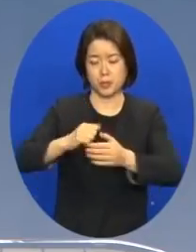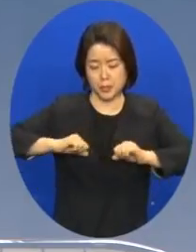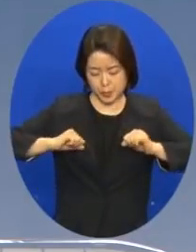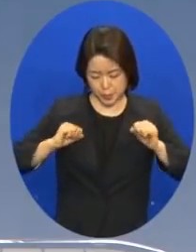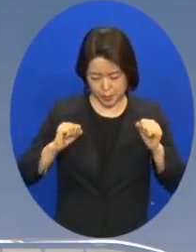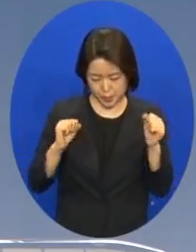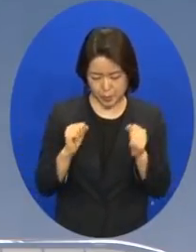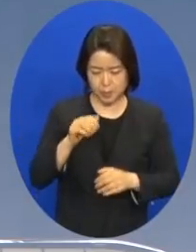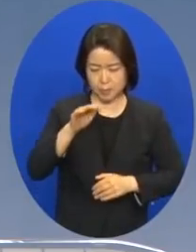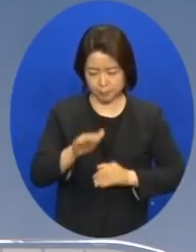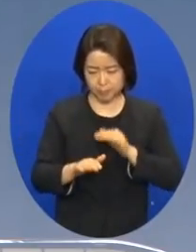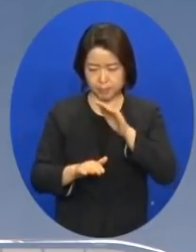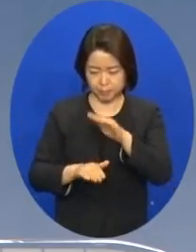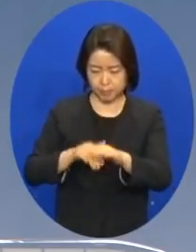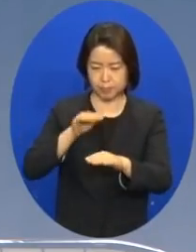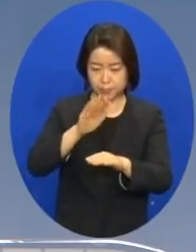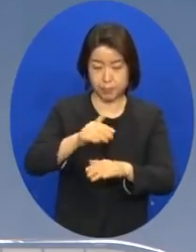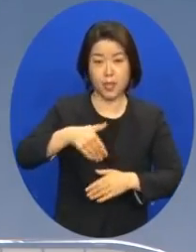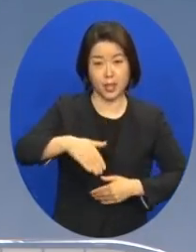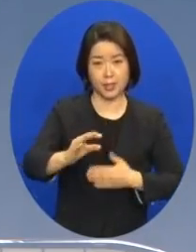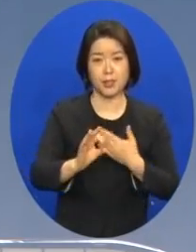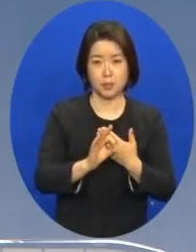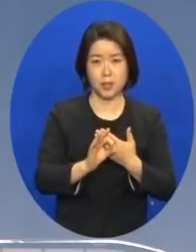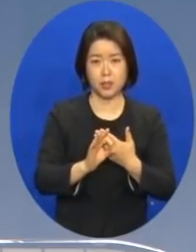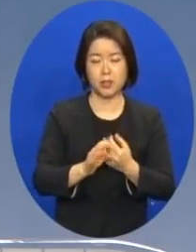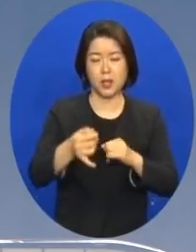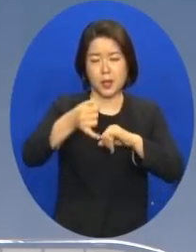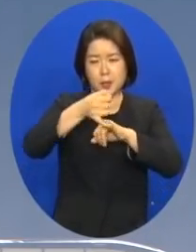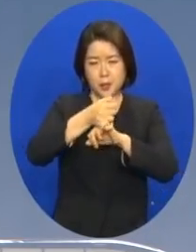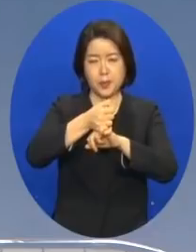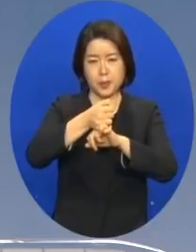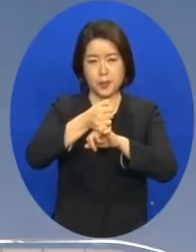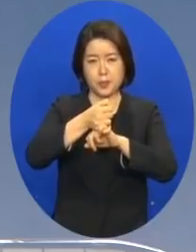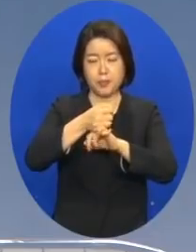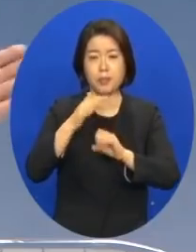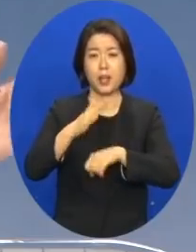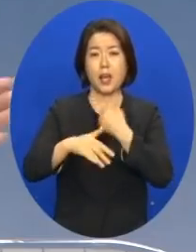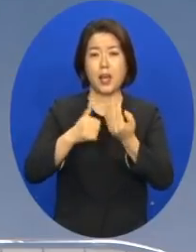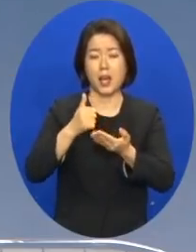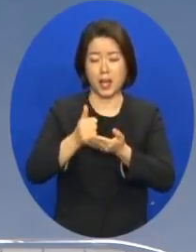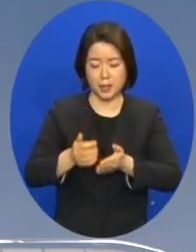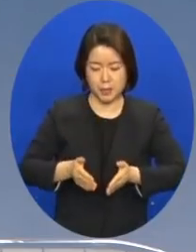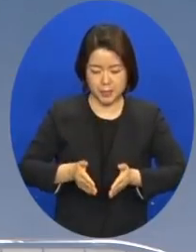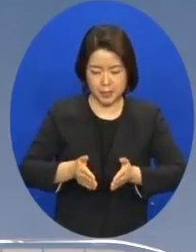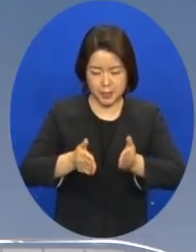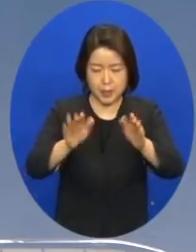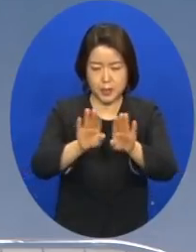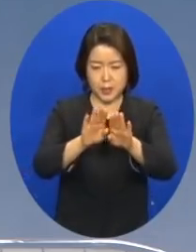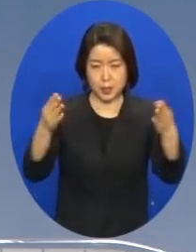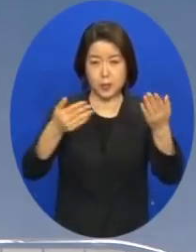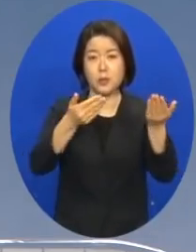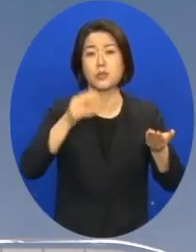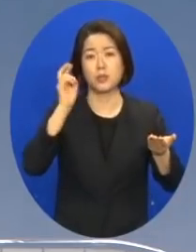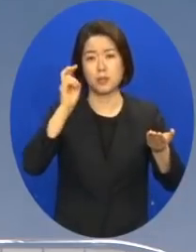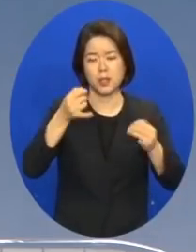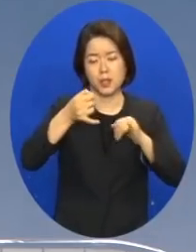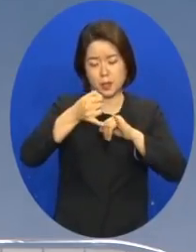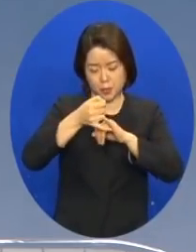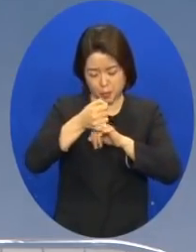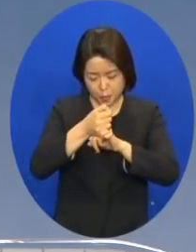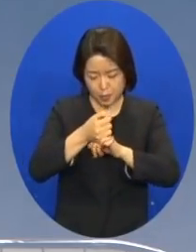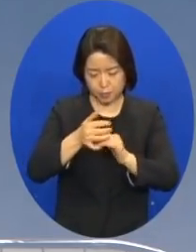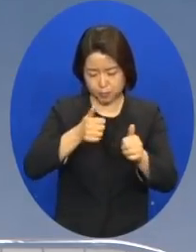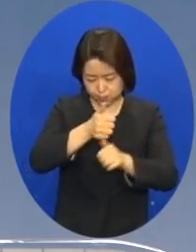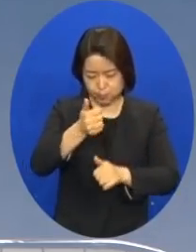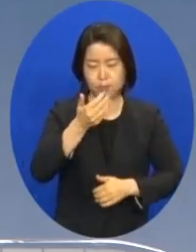걸음을 계속 디디고만 살면 반드시 하나님이 길을 여십니다. 반드시